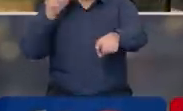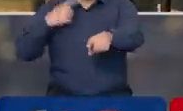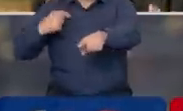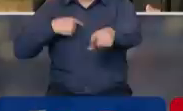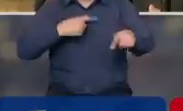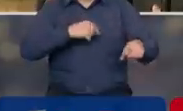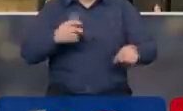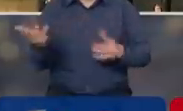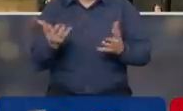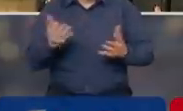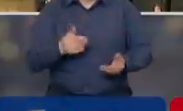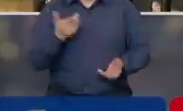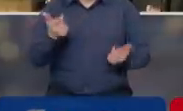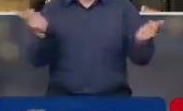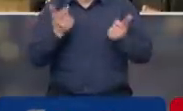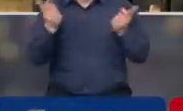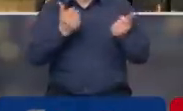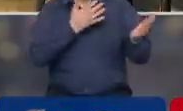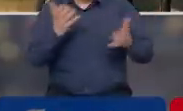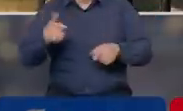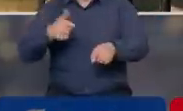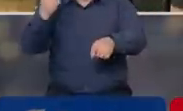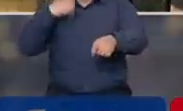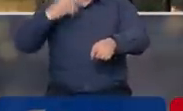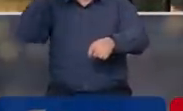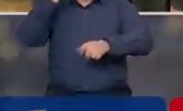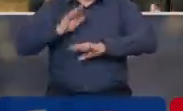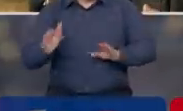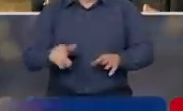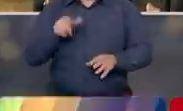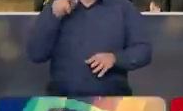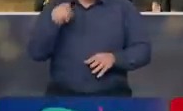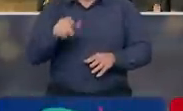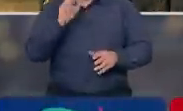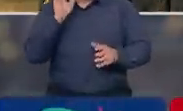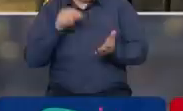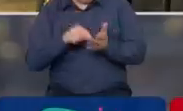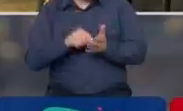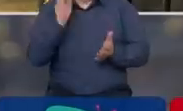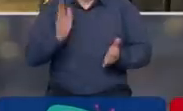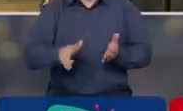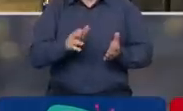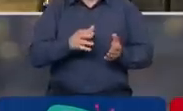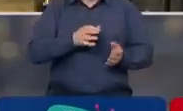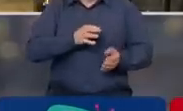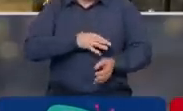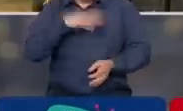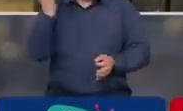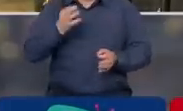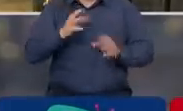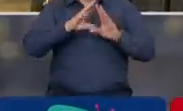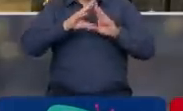zagrożenie pożarowe będą się istotne przyczyniać do skuteczności akcji której którą w pierwszej